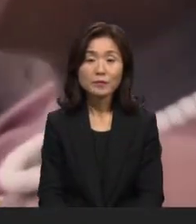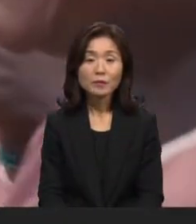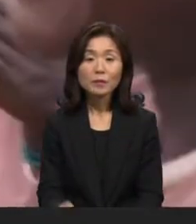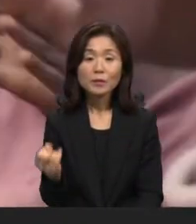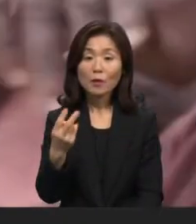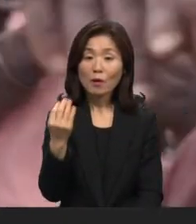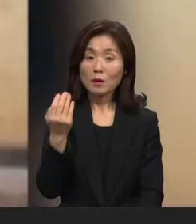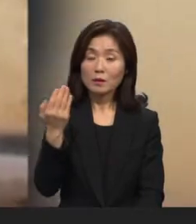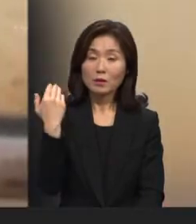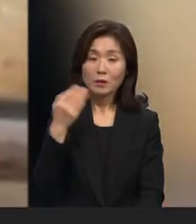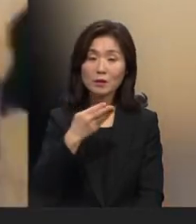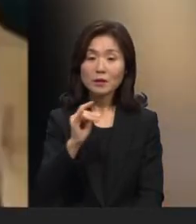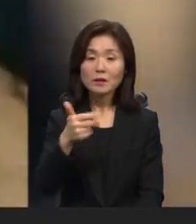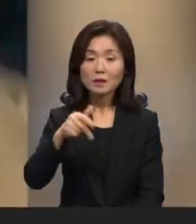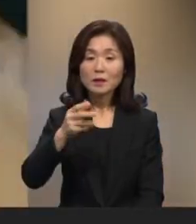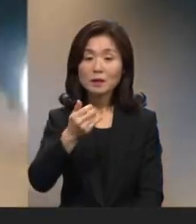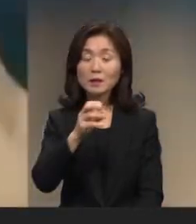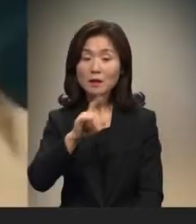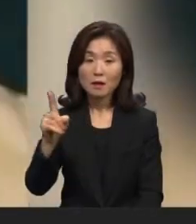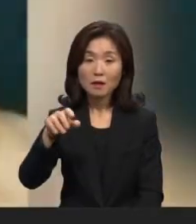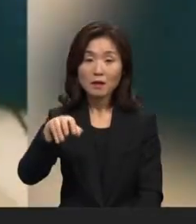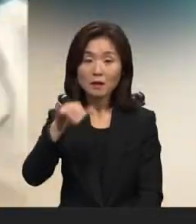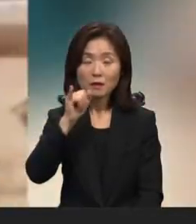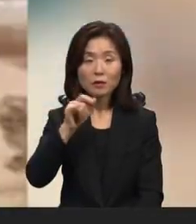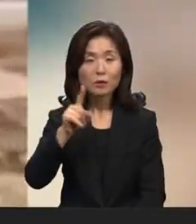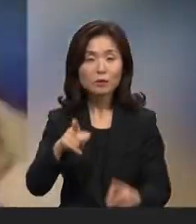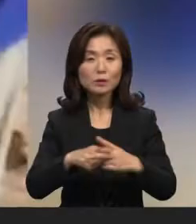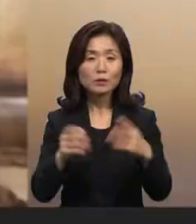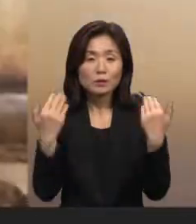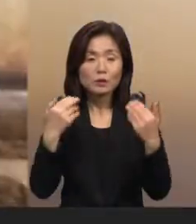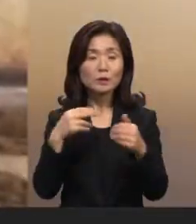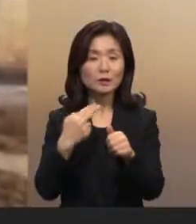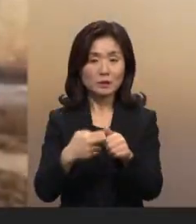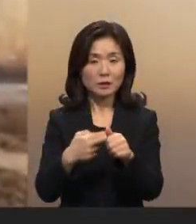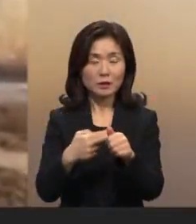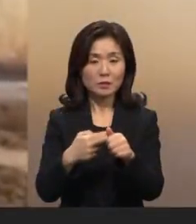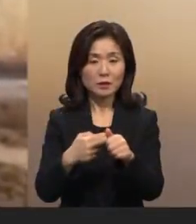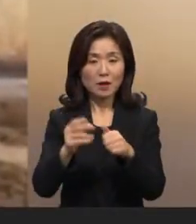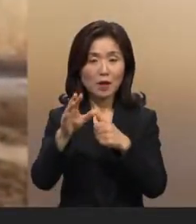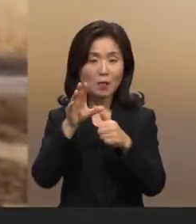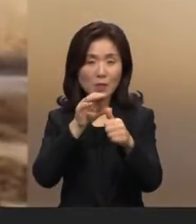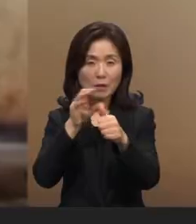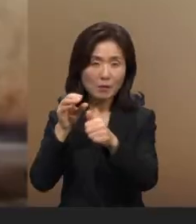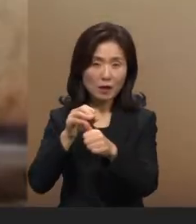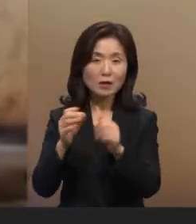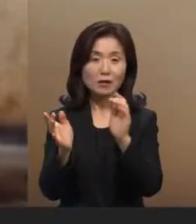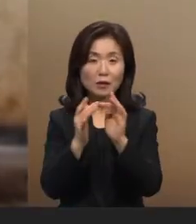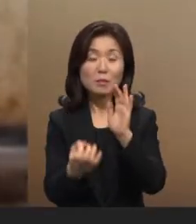얼마 전 탄자니아에 있는 한 초등학교의 교장 선생님이 촬영해 인터넷에 올린 영상.